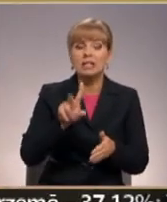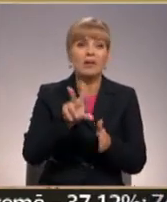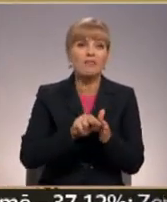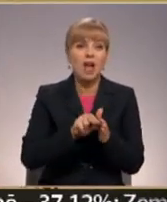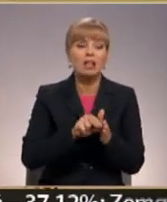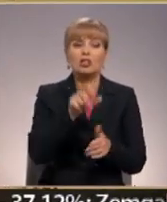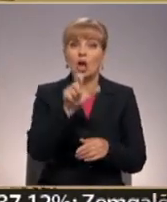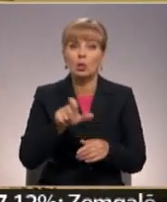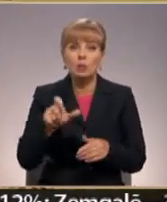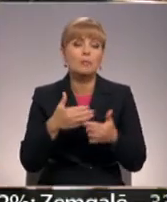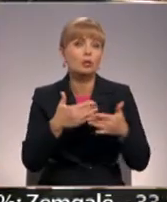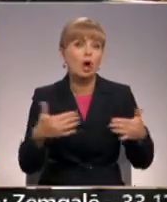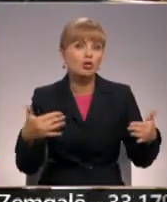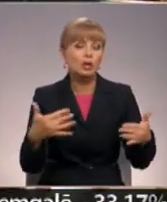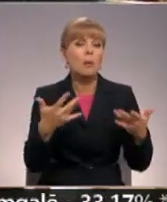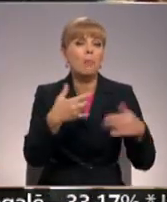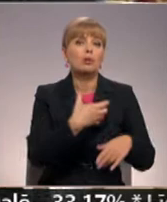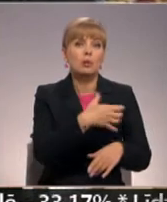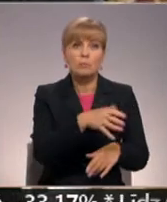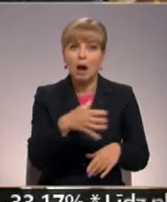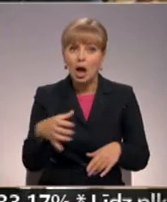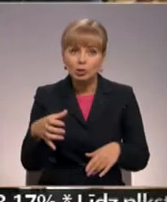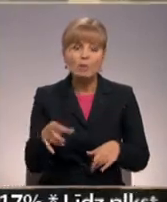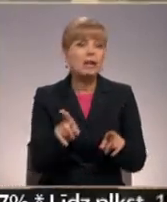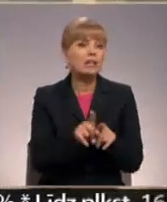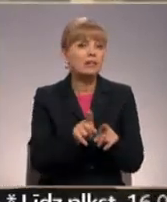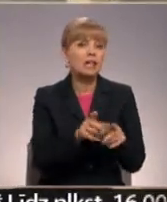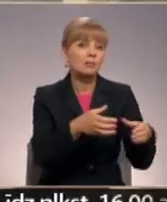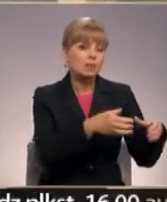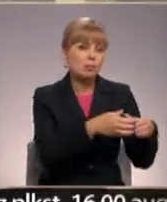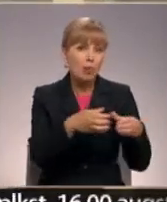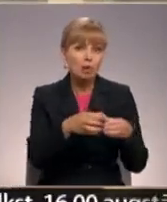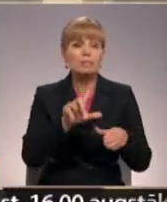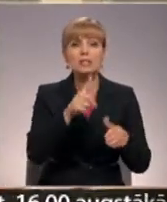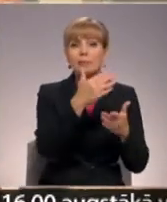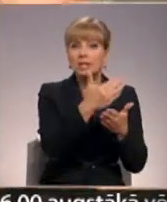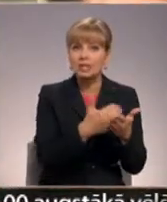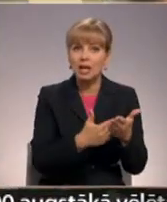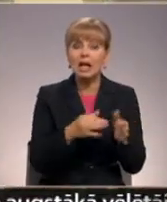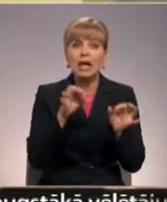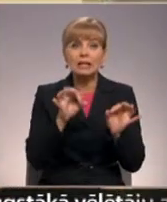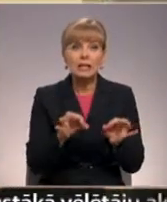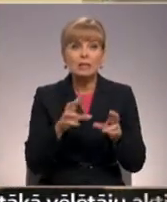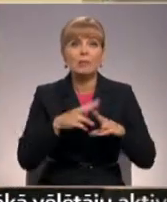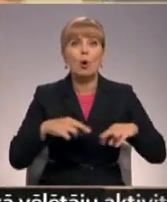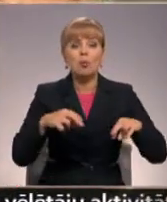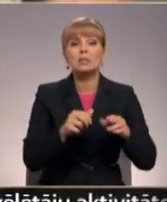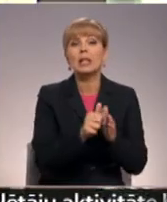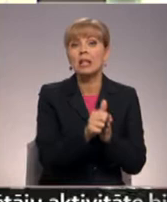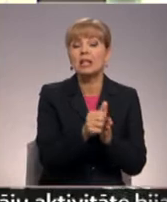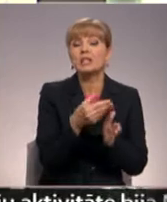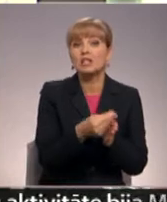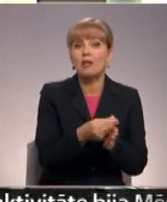no dažādām politiskām partijām, jo ikvienam politiskam spēkam no 7 sarakstiem bija tiesības komisijās deliģēt savus